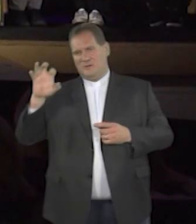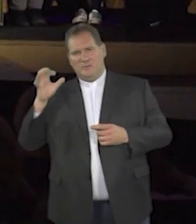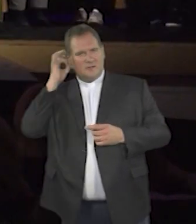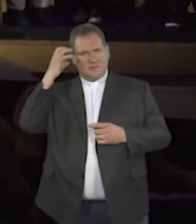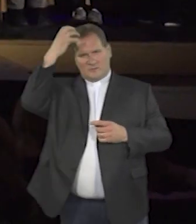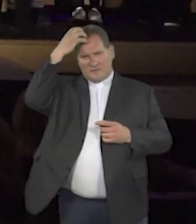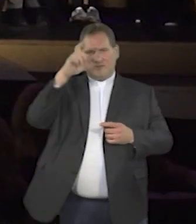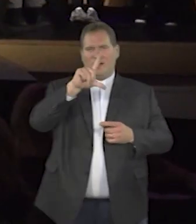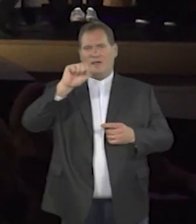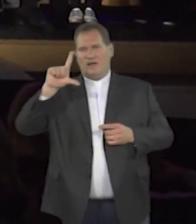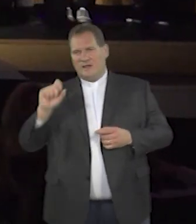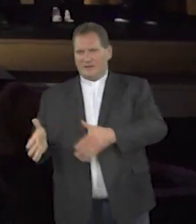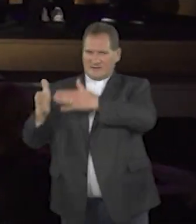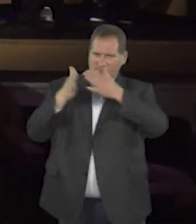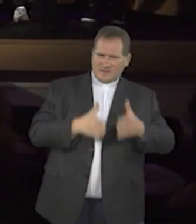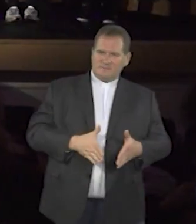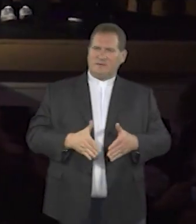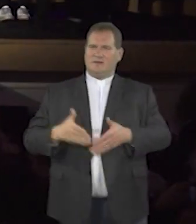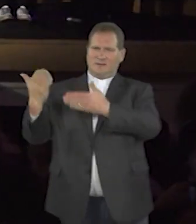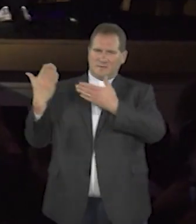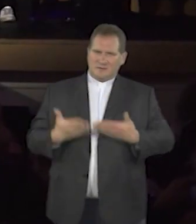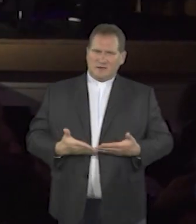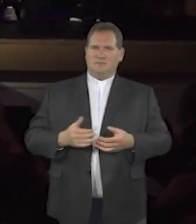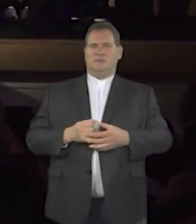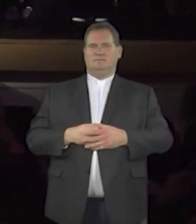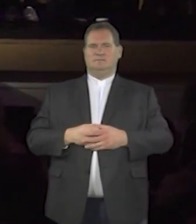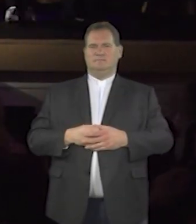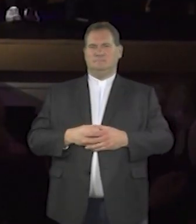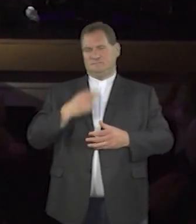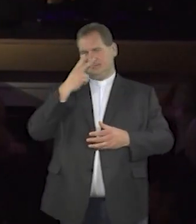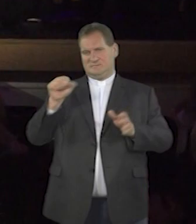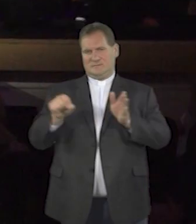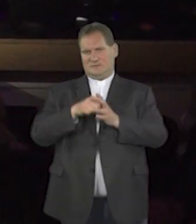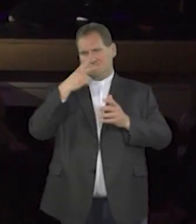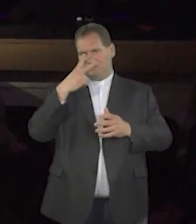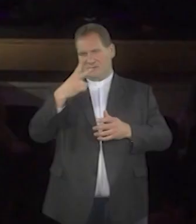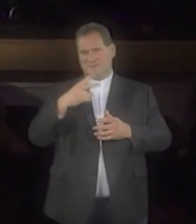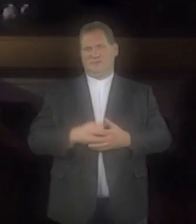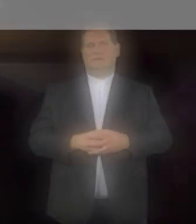Lala. Na kolejne zapraszamy już niebawem. Do zobaczenia.